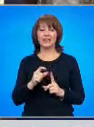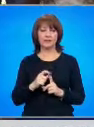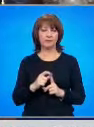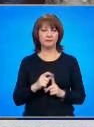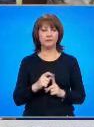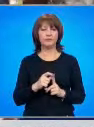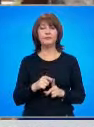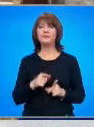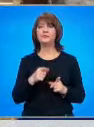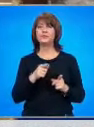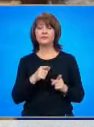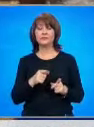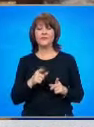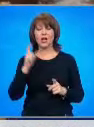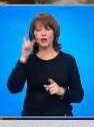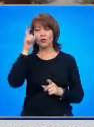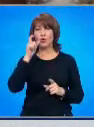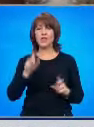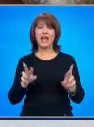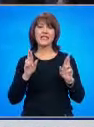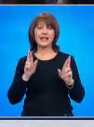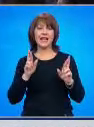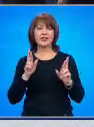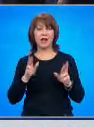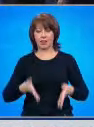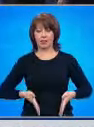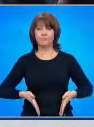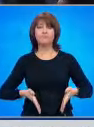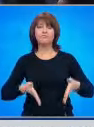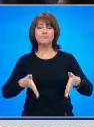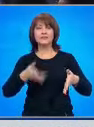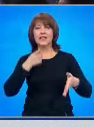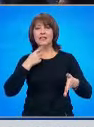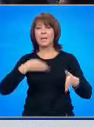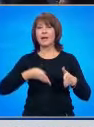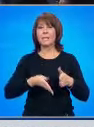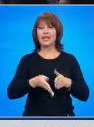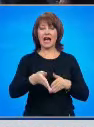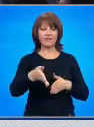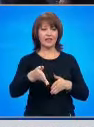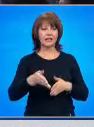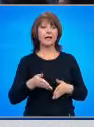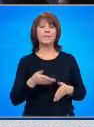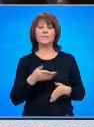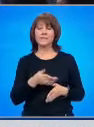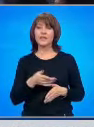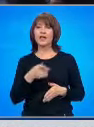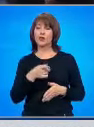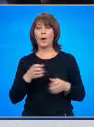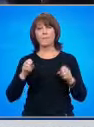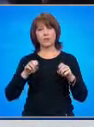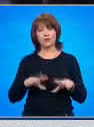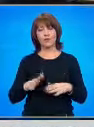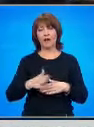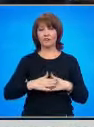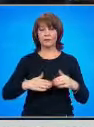Турция в настоящия момент е най-надежният маршрут за доставки на руски газ към Европейския съюз, а твърдата позиция на Ердоган е позволила реализирането на